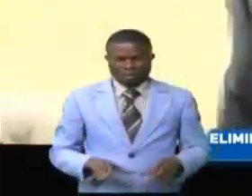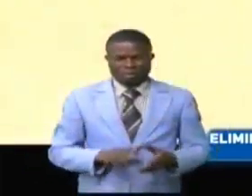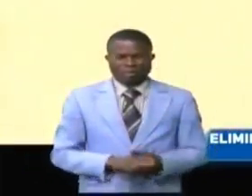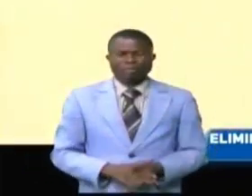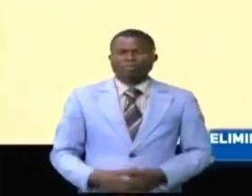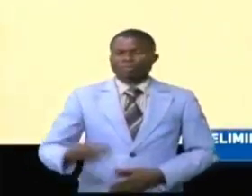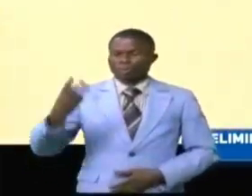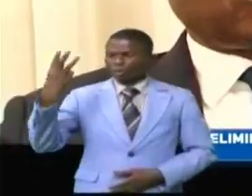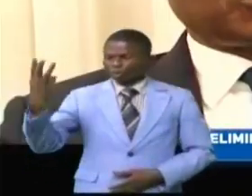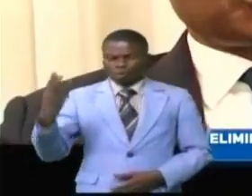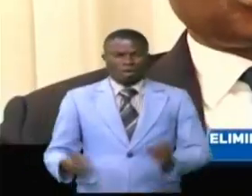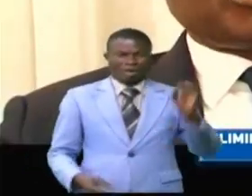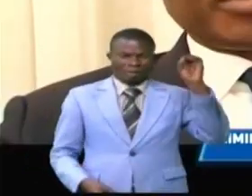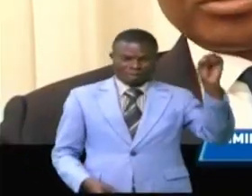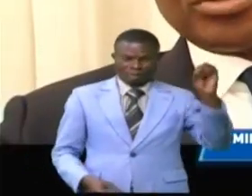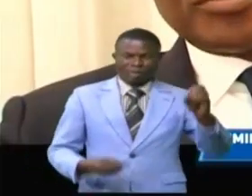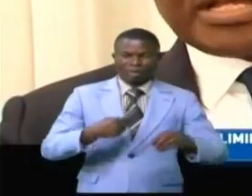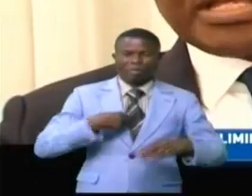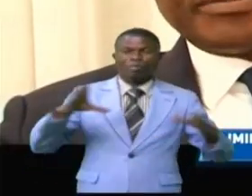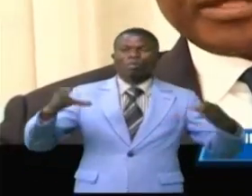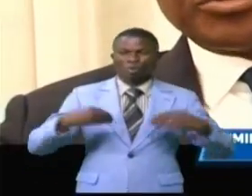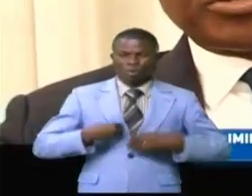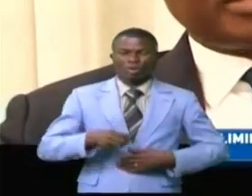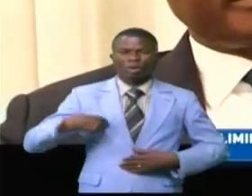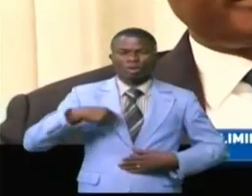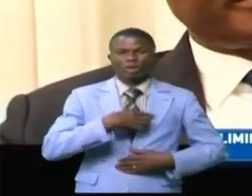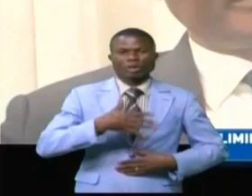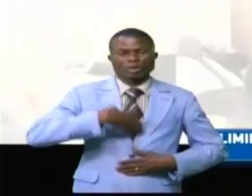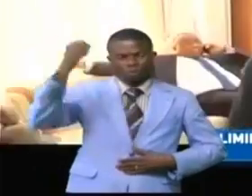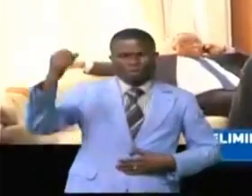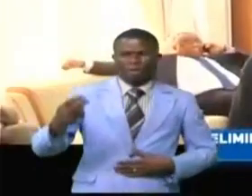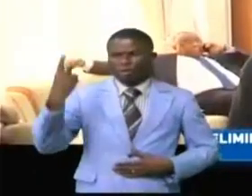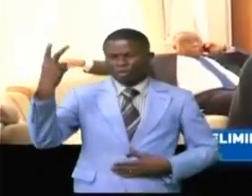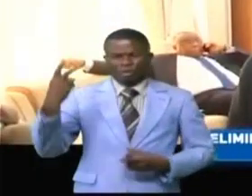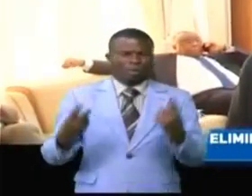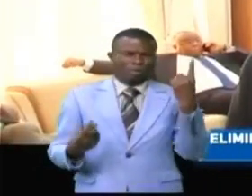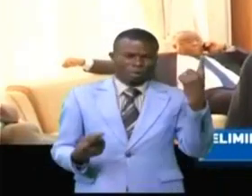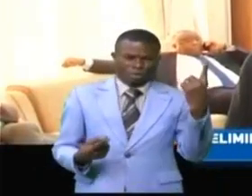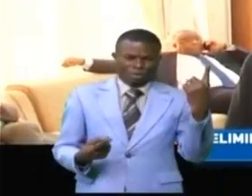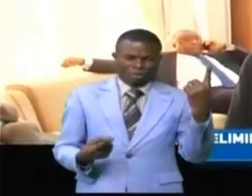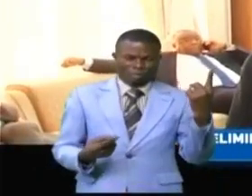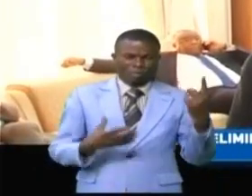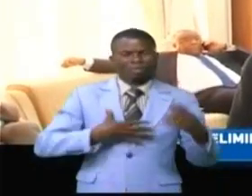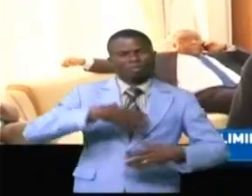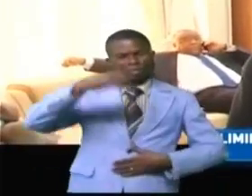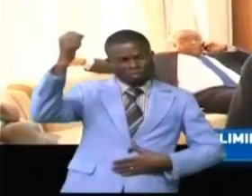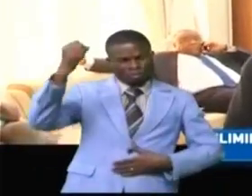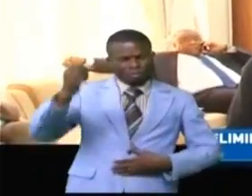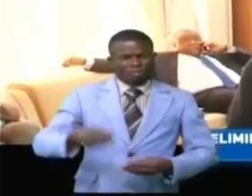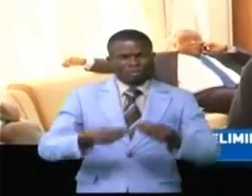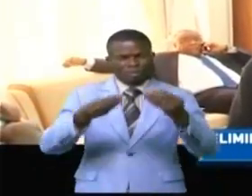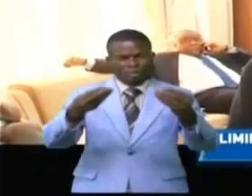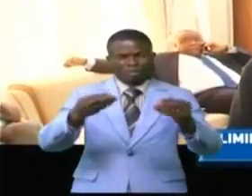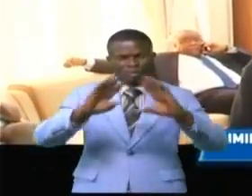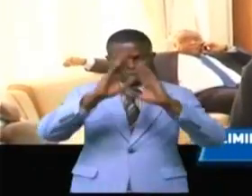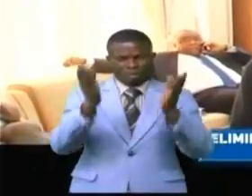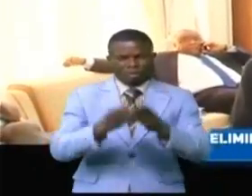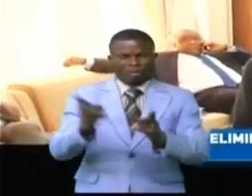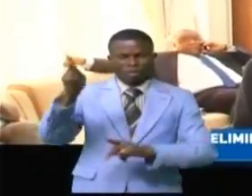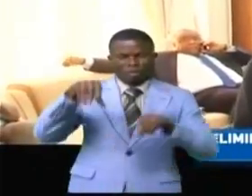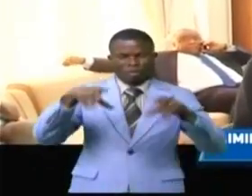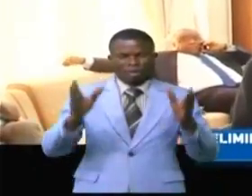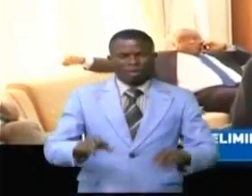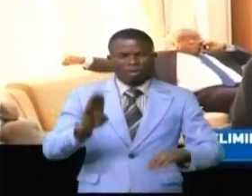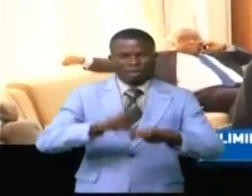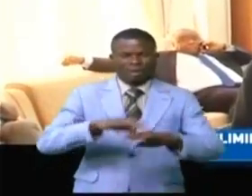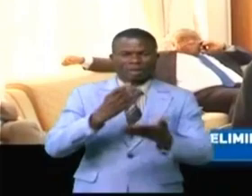3-0. Moi, je suis convaincu qu'on va gagner par 2-1. Et cette qualification sera dédiée à tous nos compatriotes qui sont à